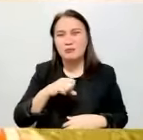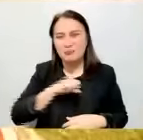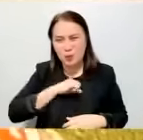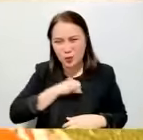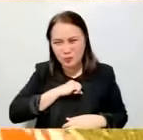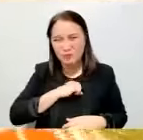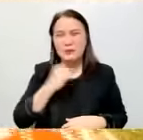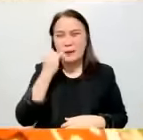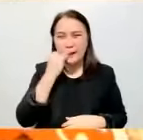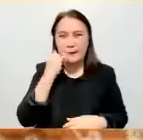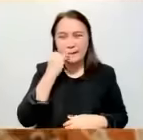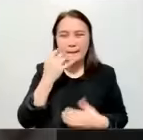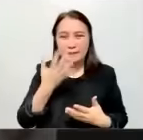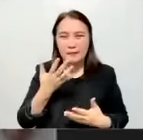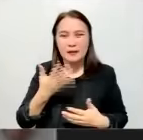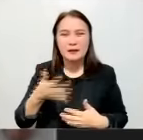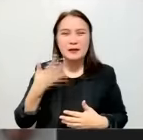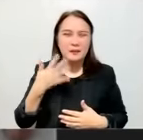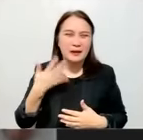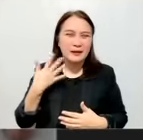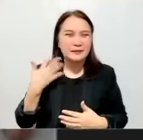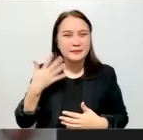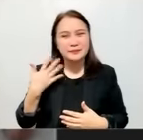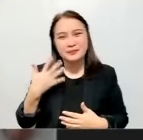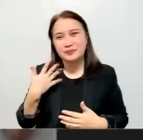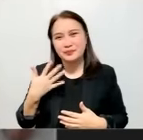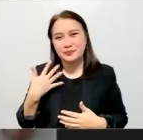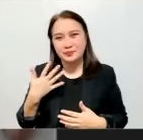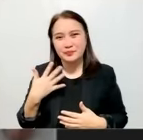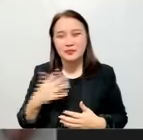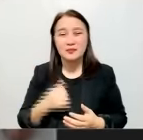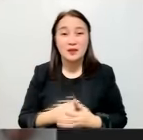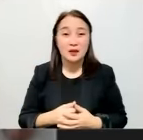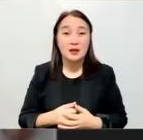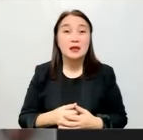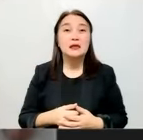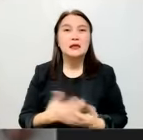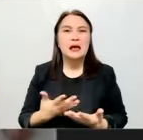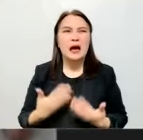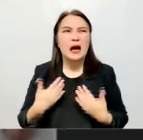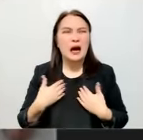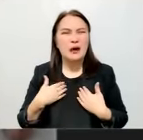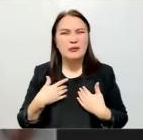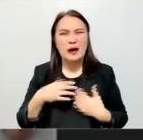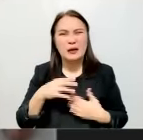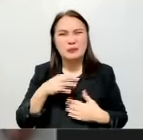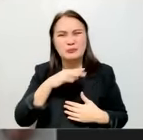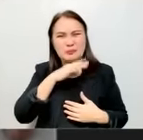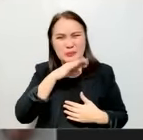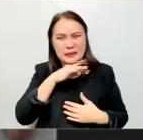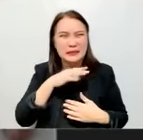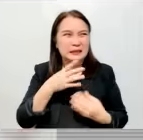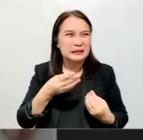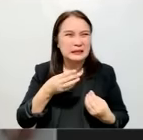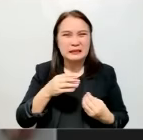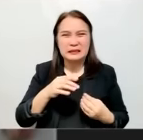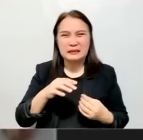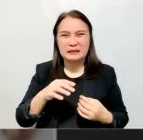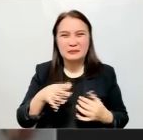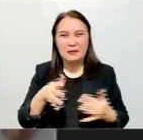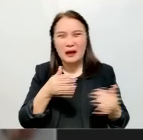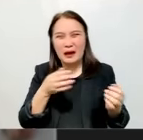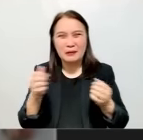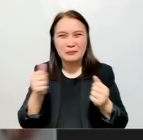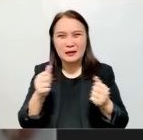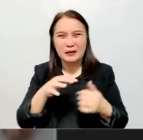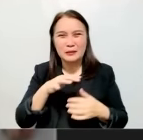tag-init. Paypay tayo ng paypay and it's going to be dusty, no? Maalikabok po yan. We all know